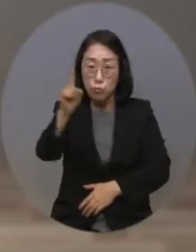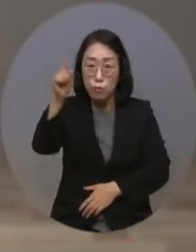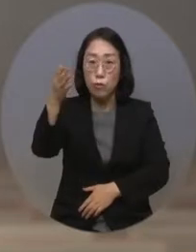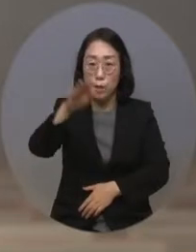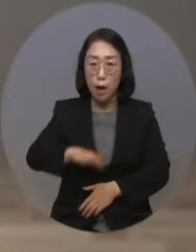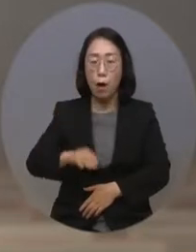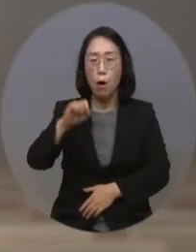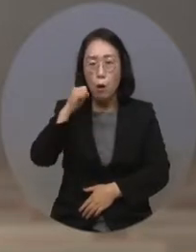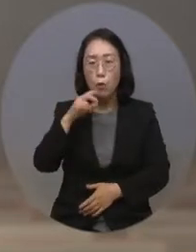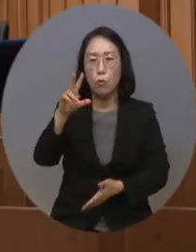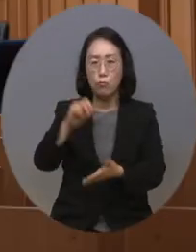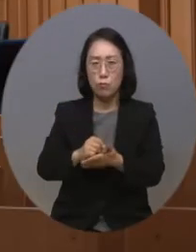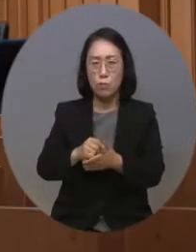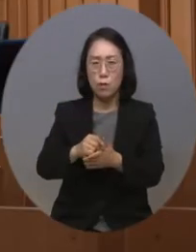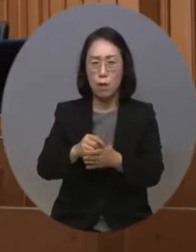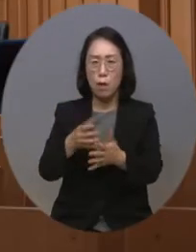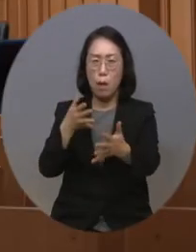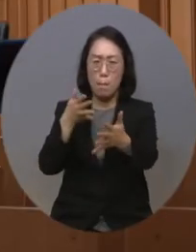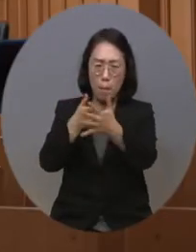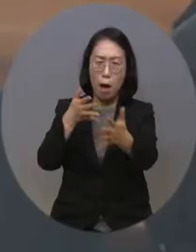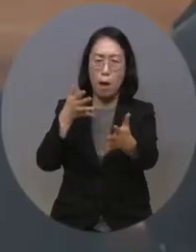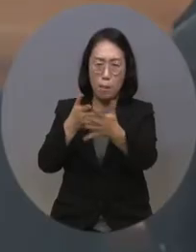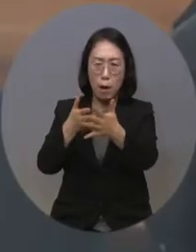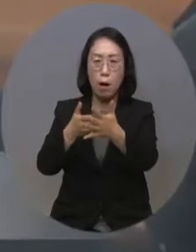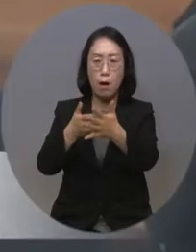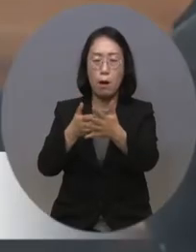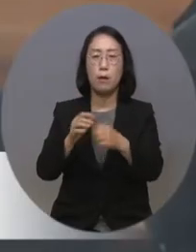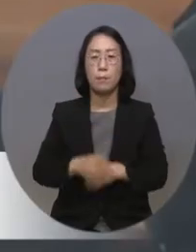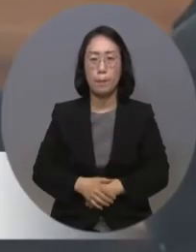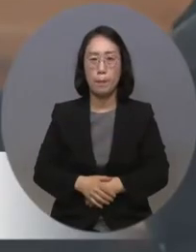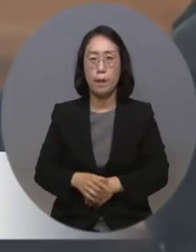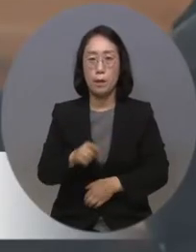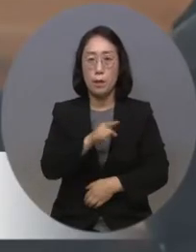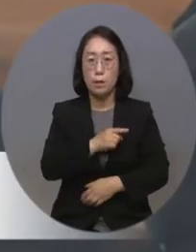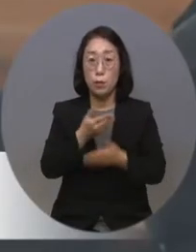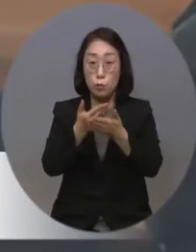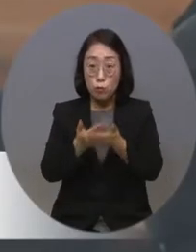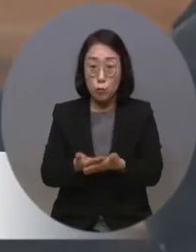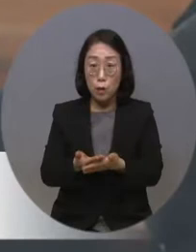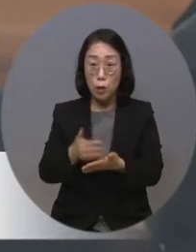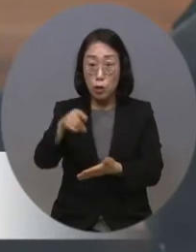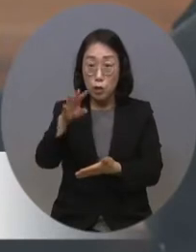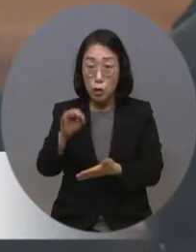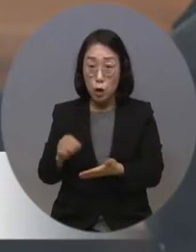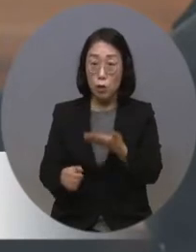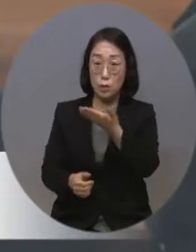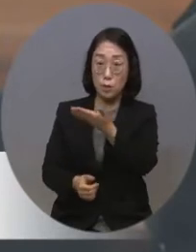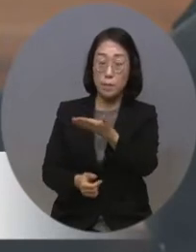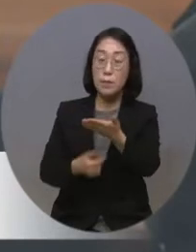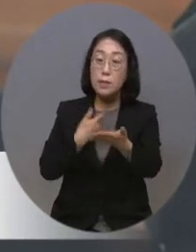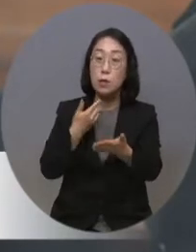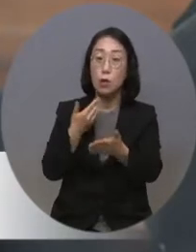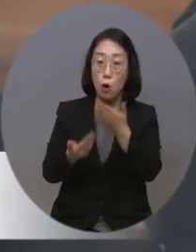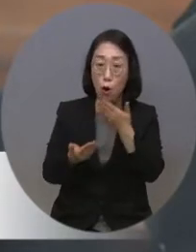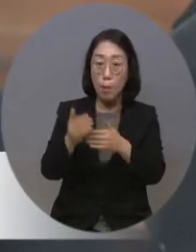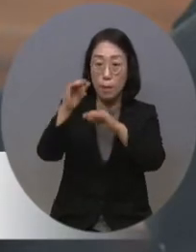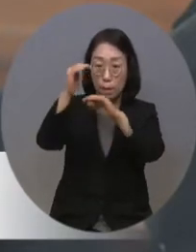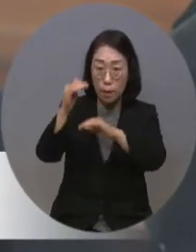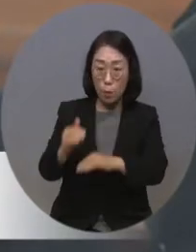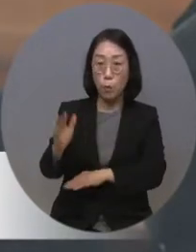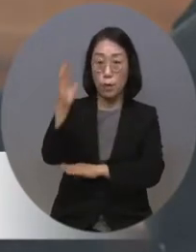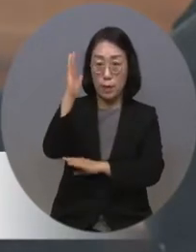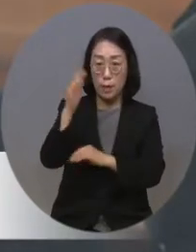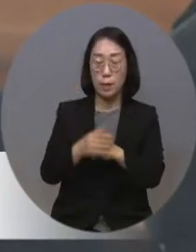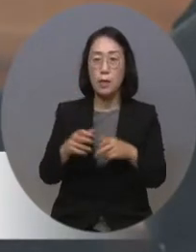어려움에 부딪히며 난관에 빠지게 됩니다. 가장 중요한 건 정재익 감독님이 직접 경험하신 그